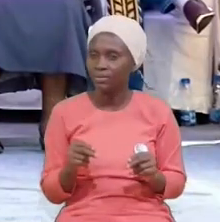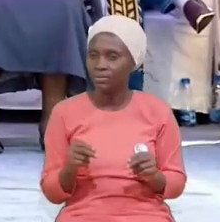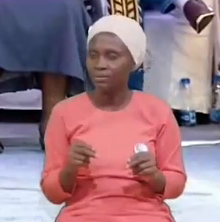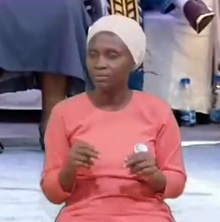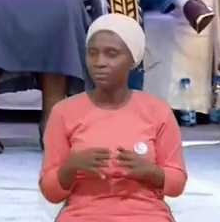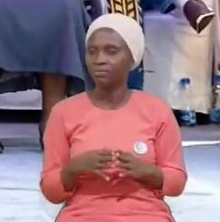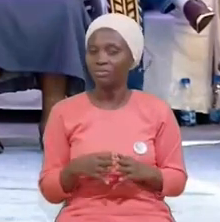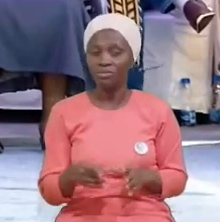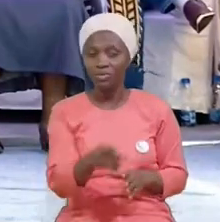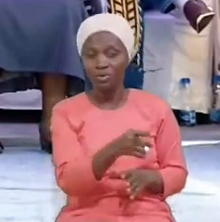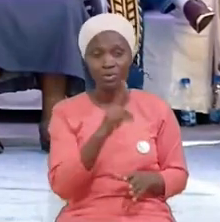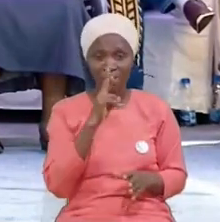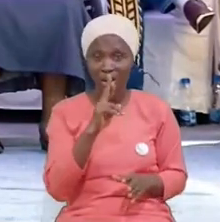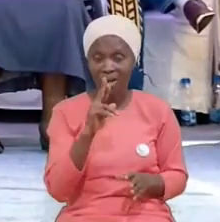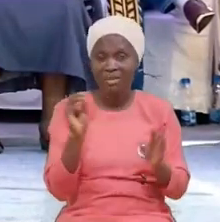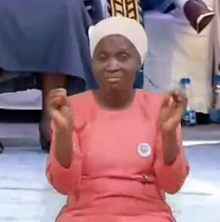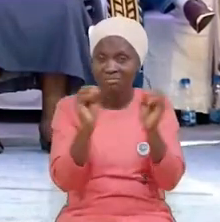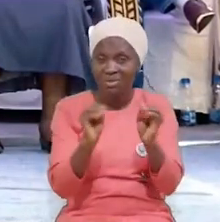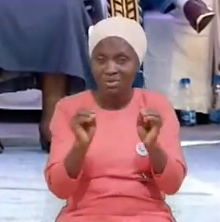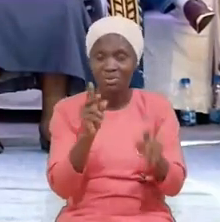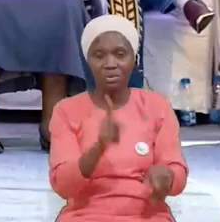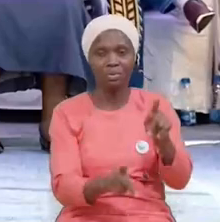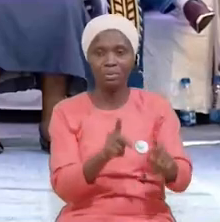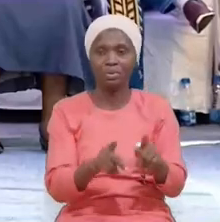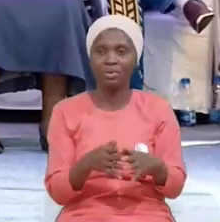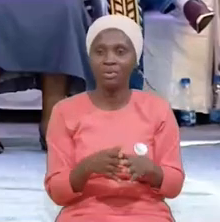Ce sont les héros, les zéros qui le font.